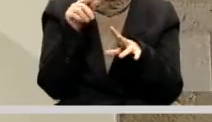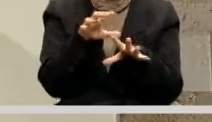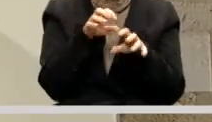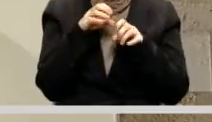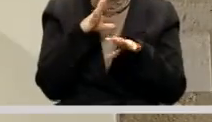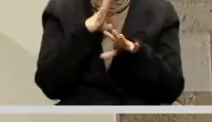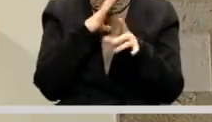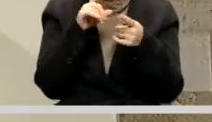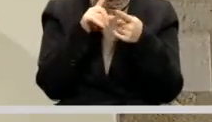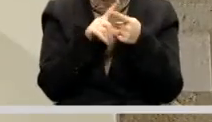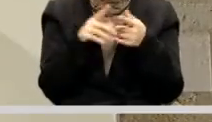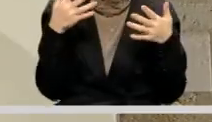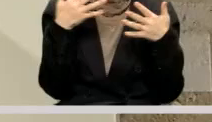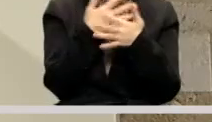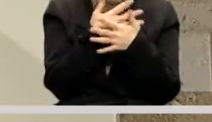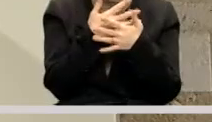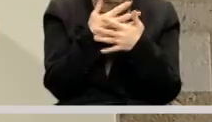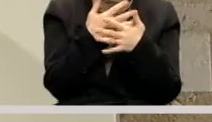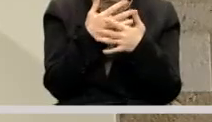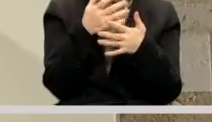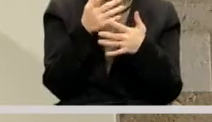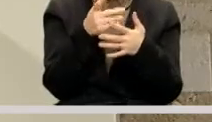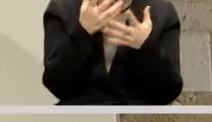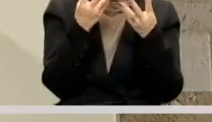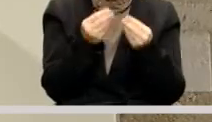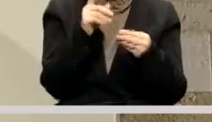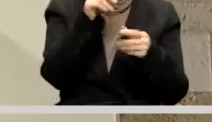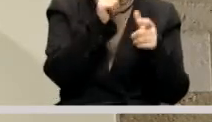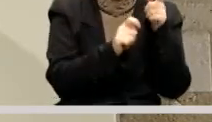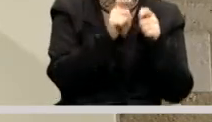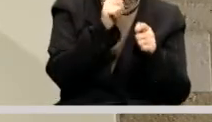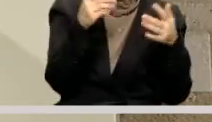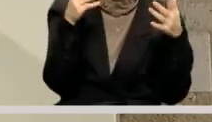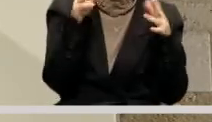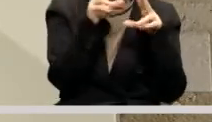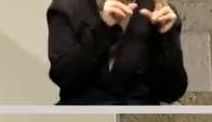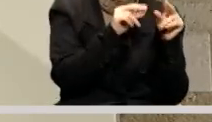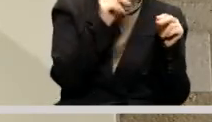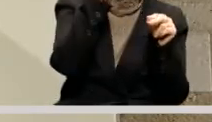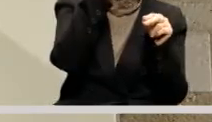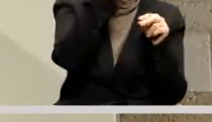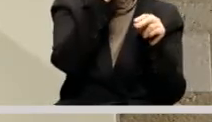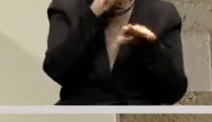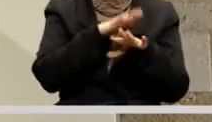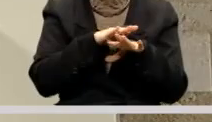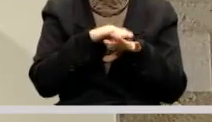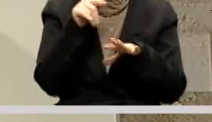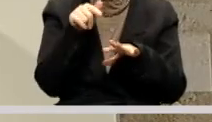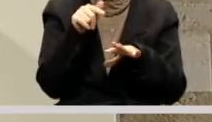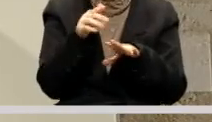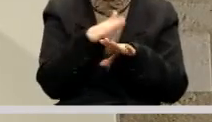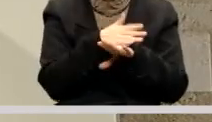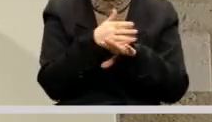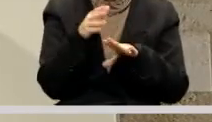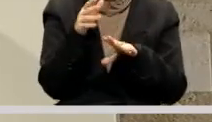ve akşam saatlerinde içilmiş bir süt. Evet, uykuyu geçişi kolaylaştırır. Biz de burada bugün bunu yine ekledik. Yine